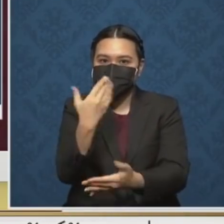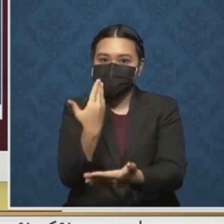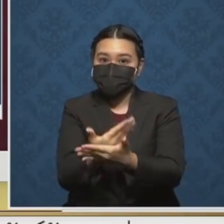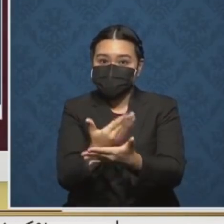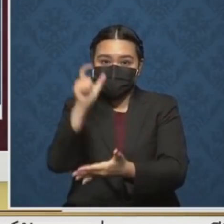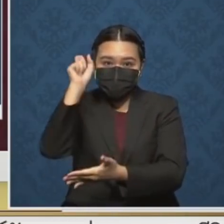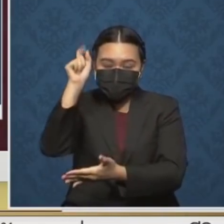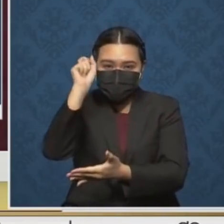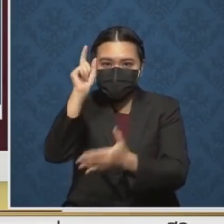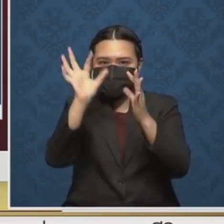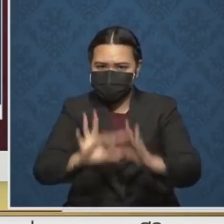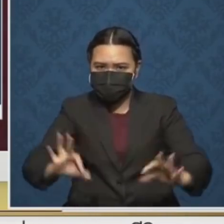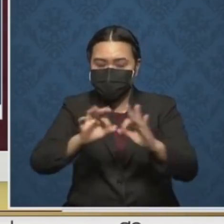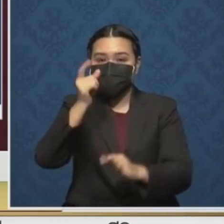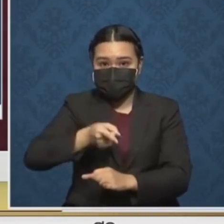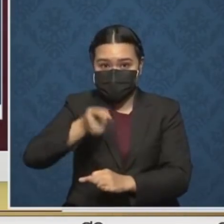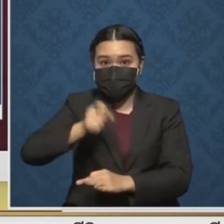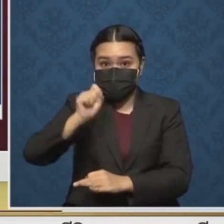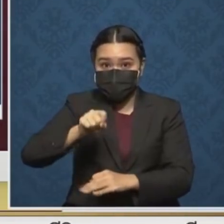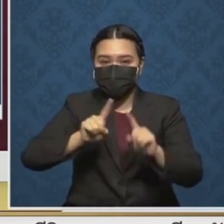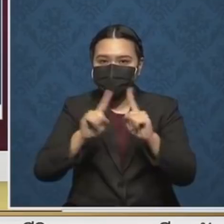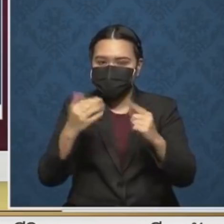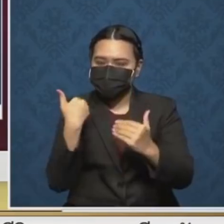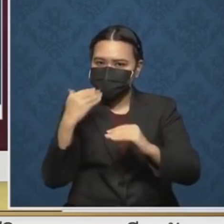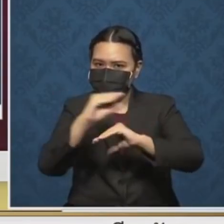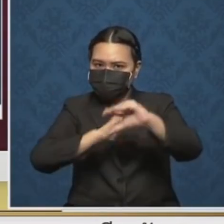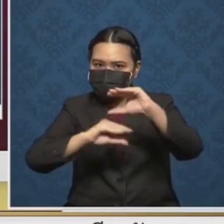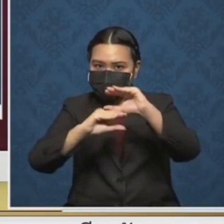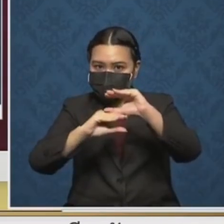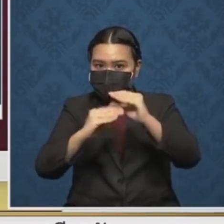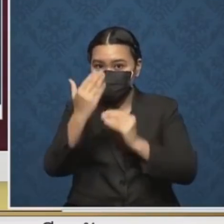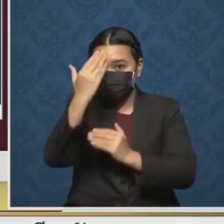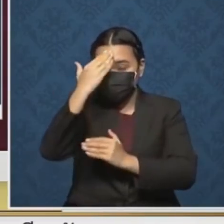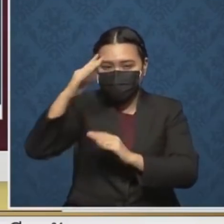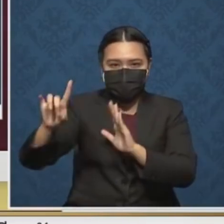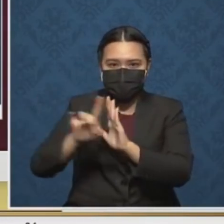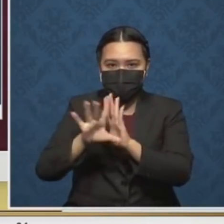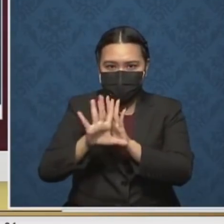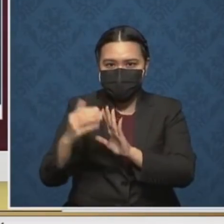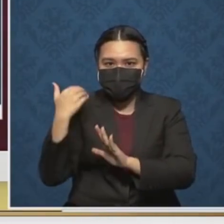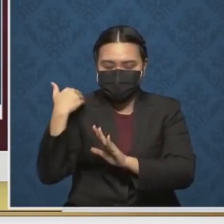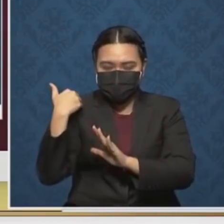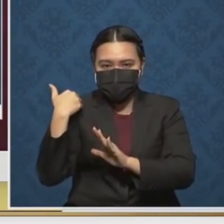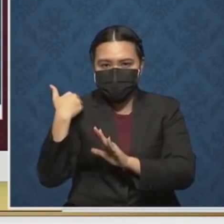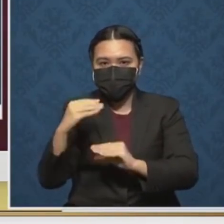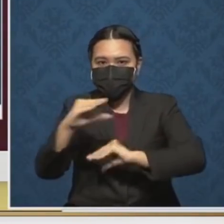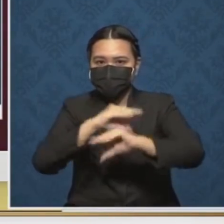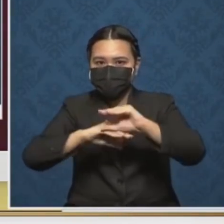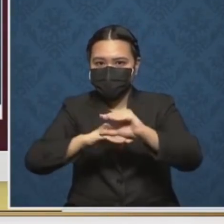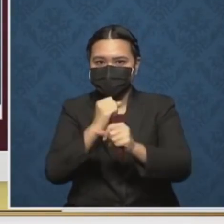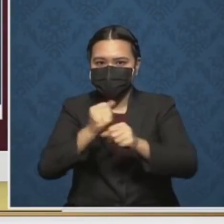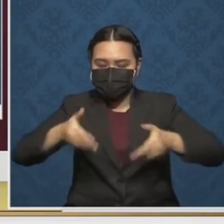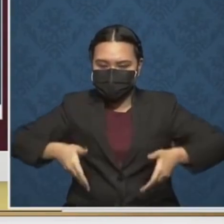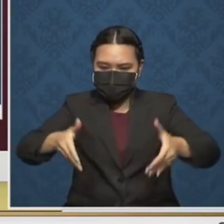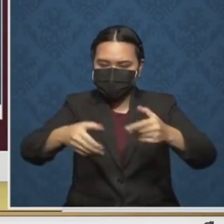การฉุกเฉินจำเป็นจริงๆแต่เราก็ยังเจอว่ามีโครงการหน้าสุดท้ายนะคะมีโครงการซ่อมสร้างถนนมากถึง180โ